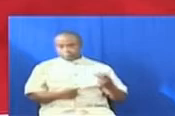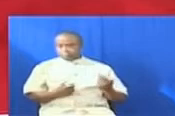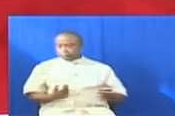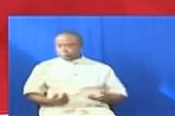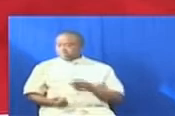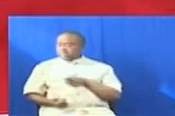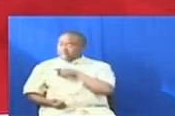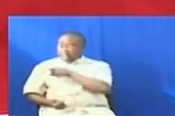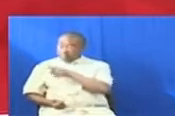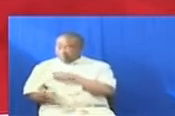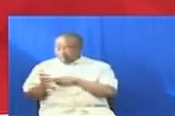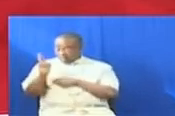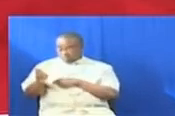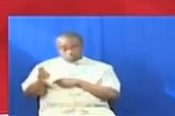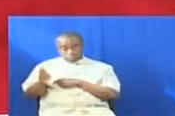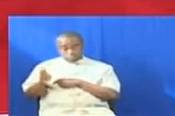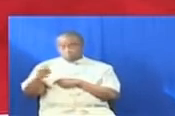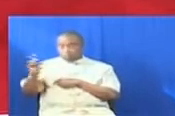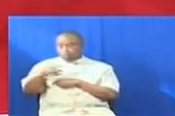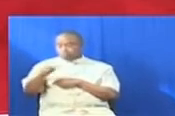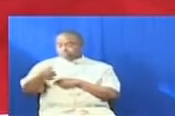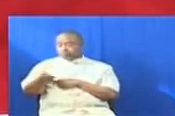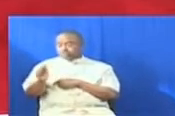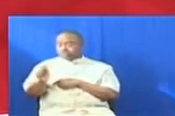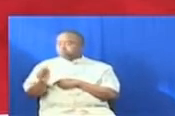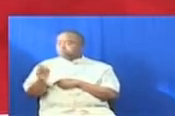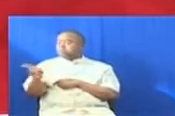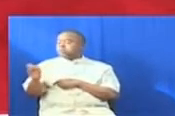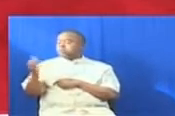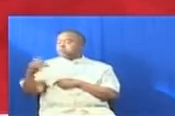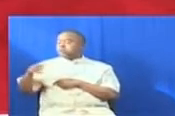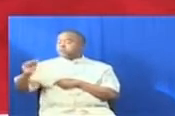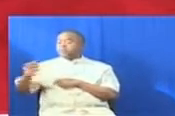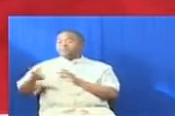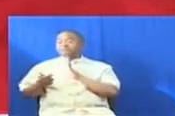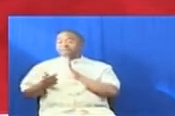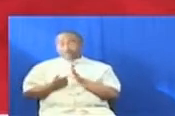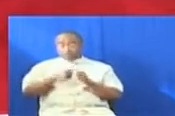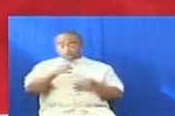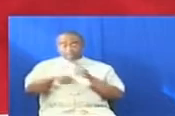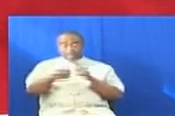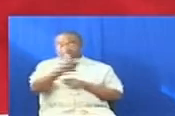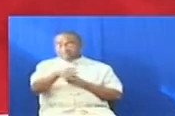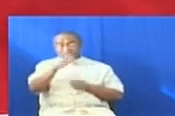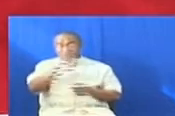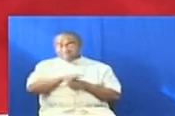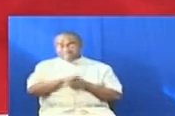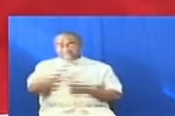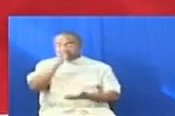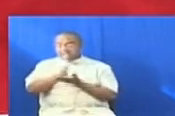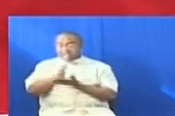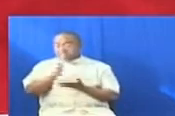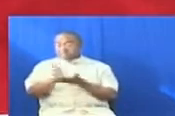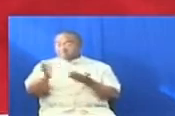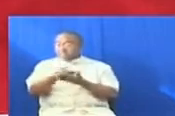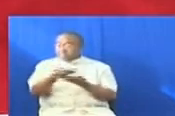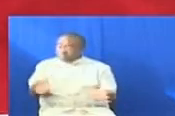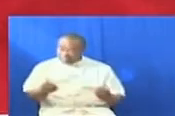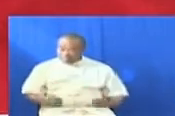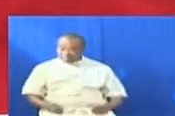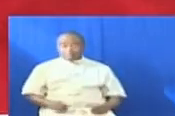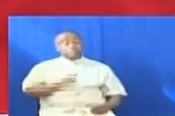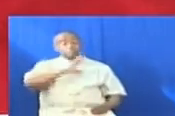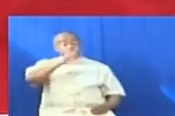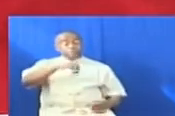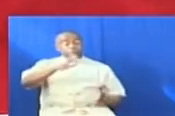za kutosha. Mheshimiwa, mfano mzuri ni kwamba miradi ya maji kutokukamilika mapema. Na yote ni kwa ajili ya urasimu